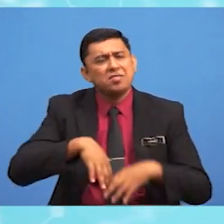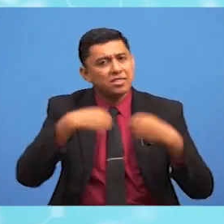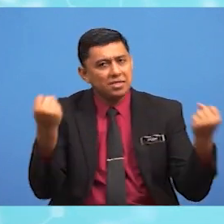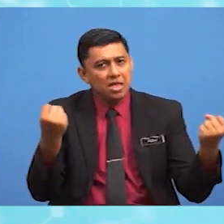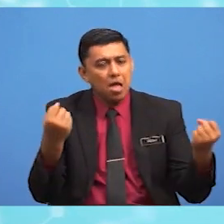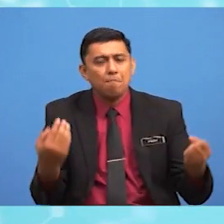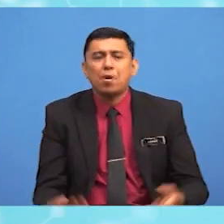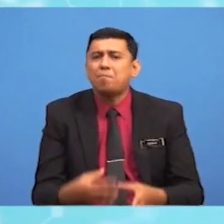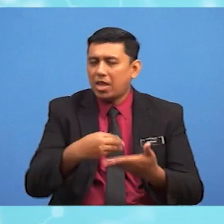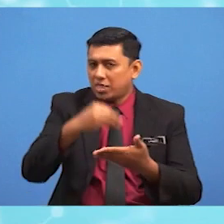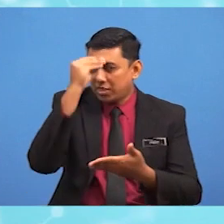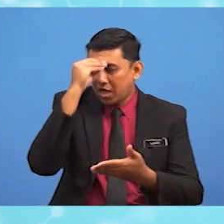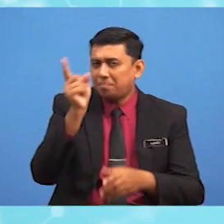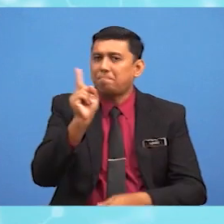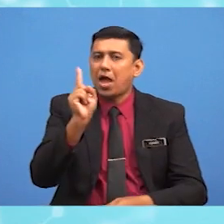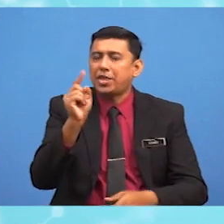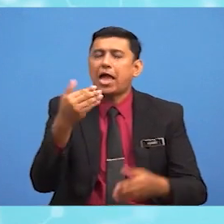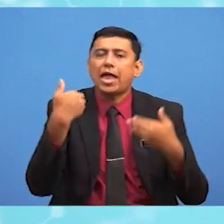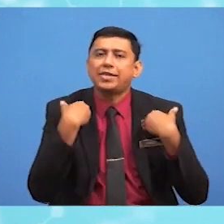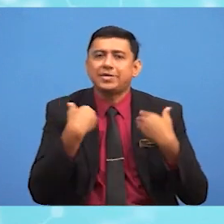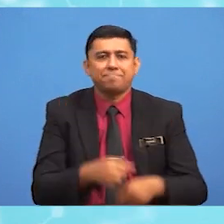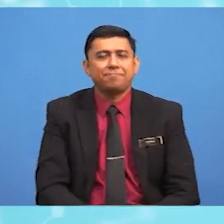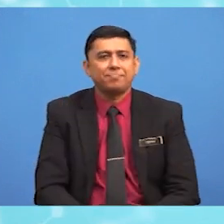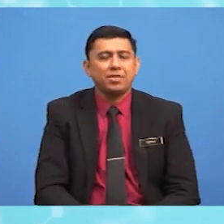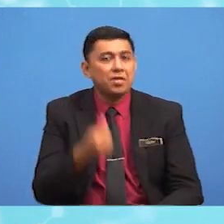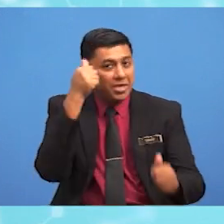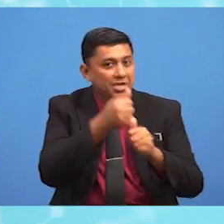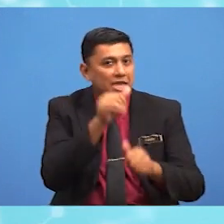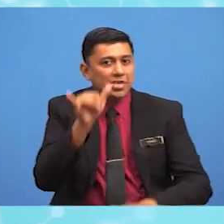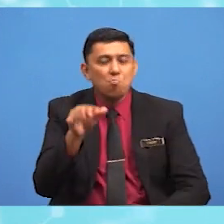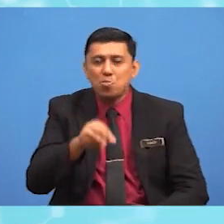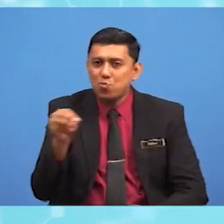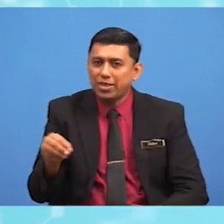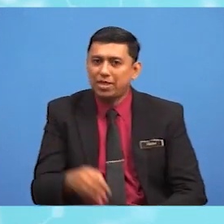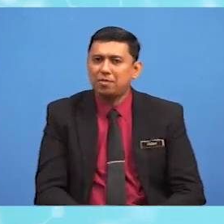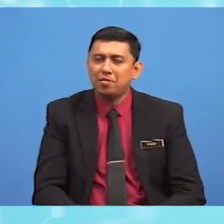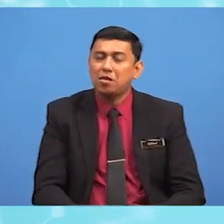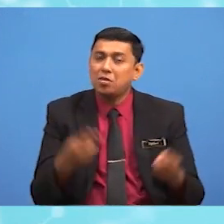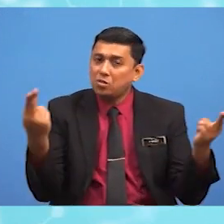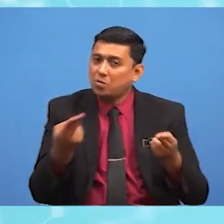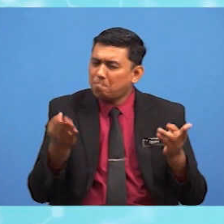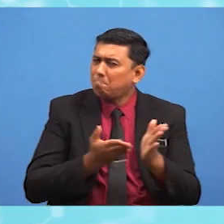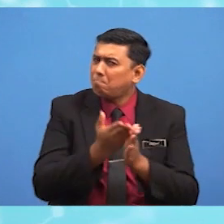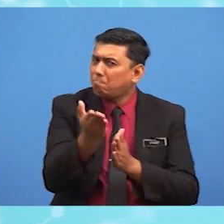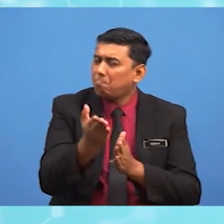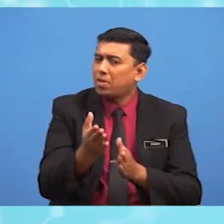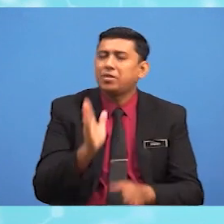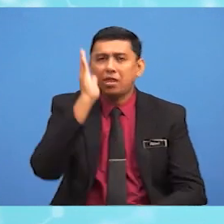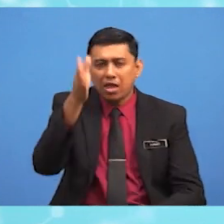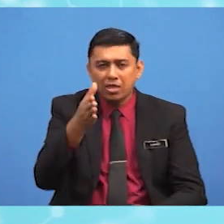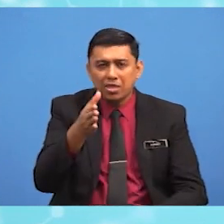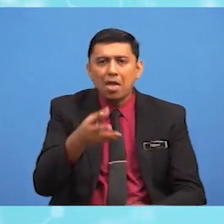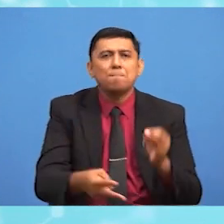dan dapat mengulang kaji pelajaran walau di mana berada. Ingat ya murid-murid, usaha yang berterusan